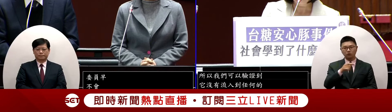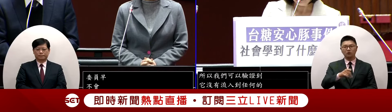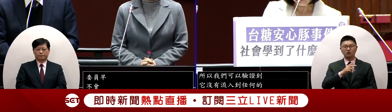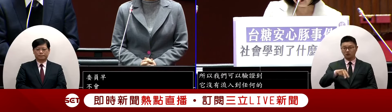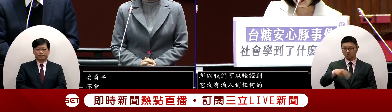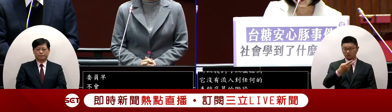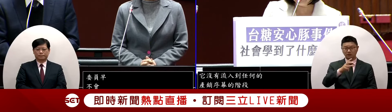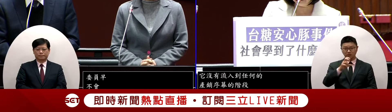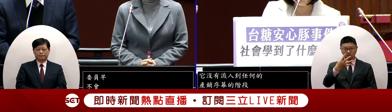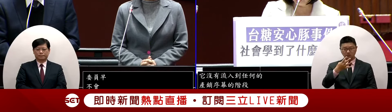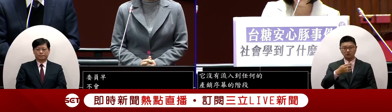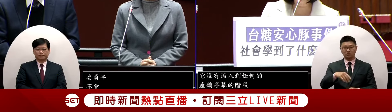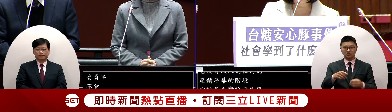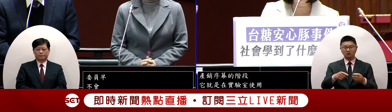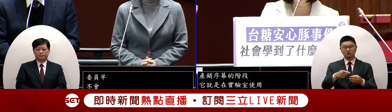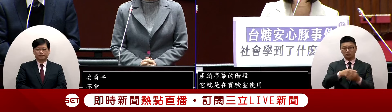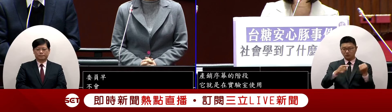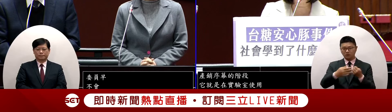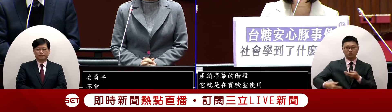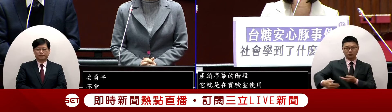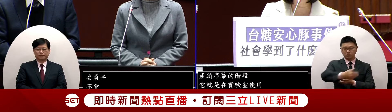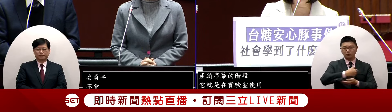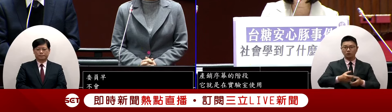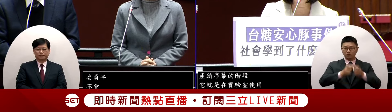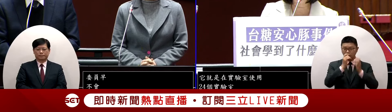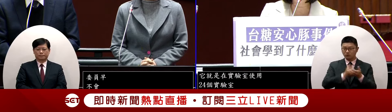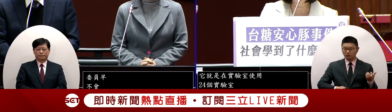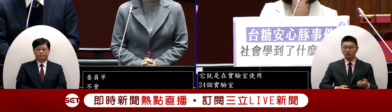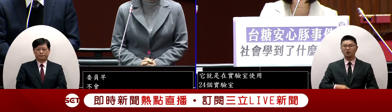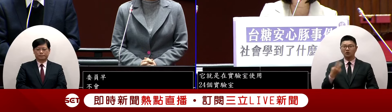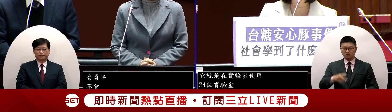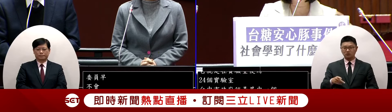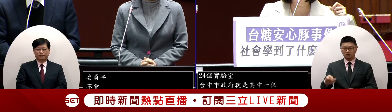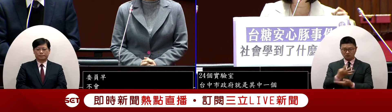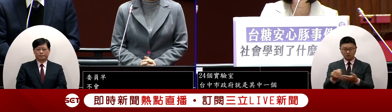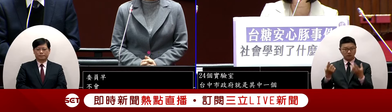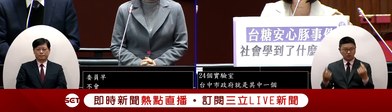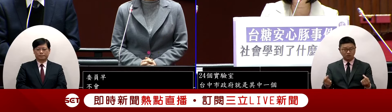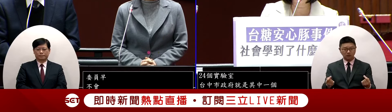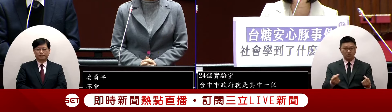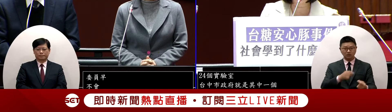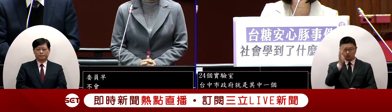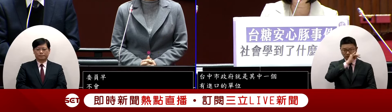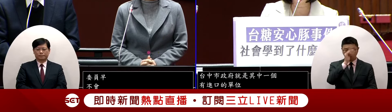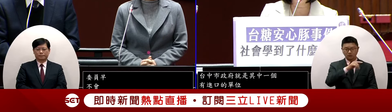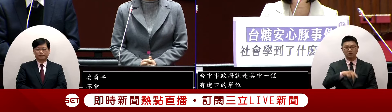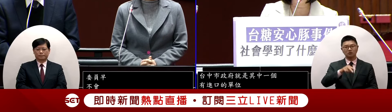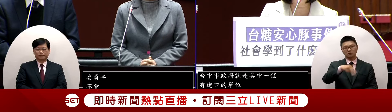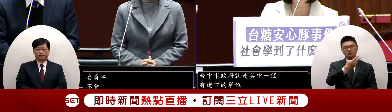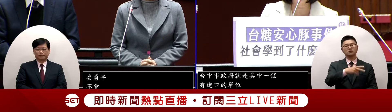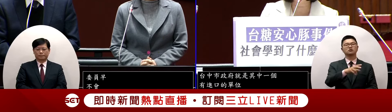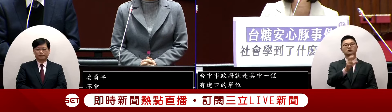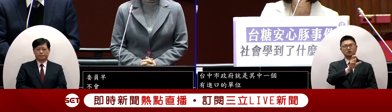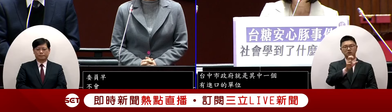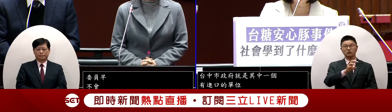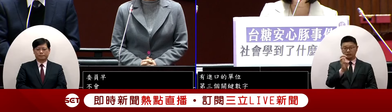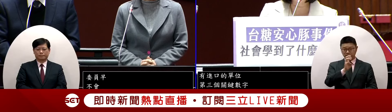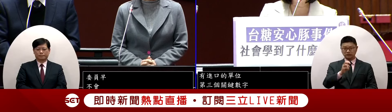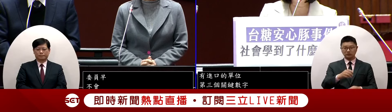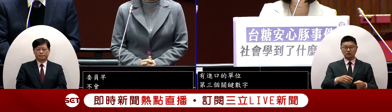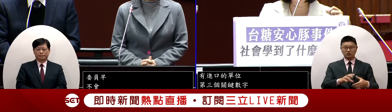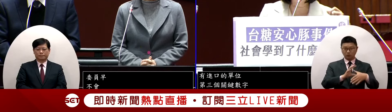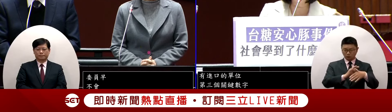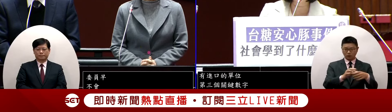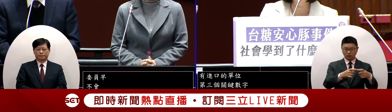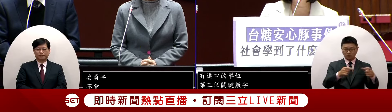包，可以精准溯源去调查同一批生产的是2730盒肉，可以